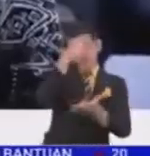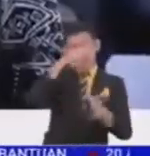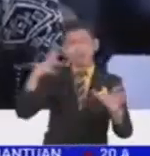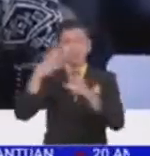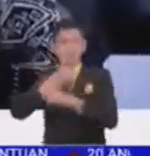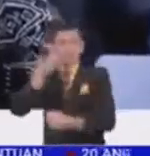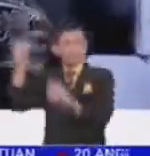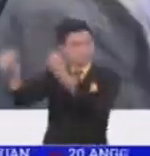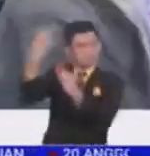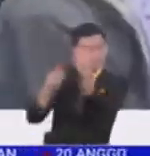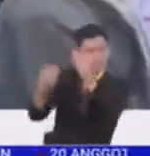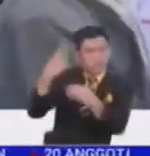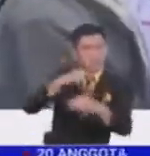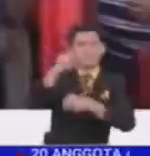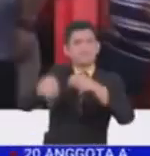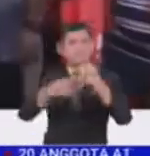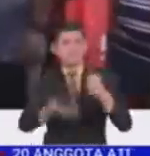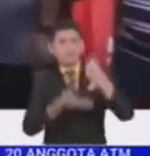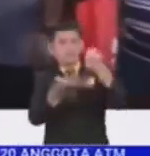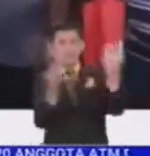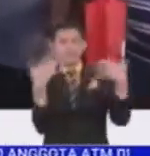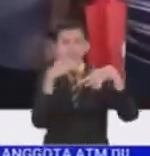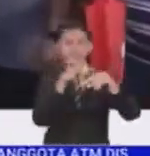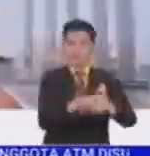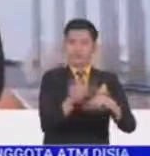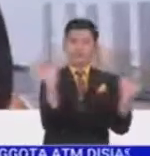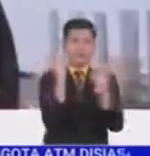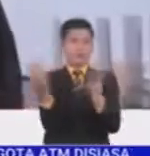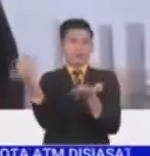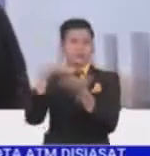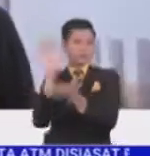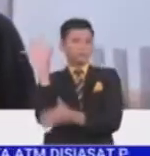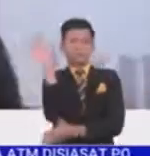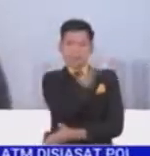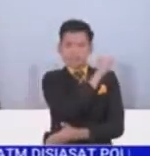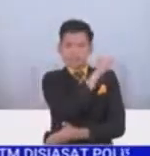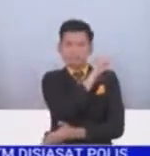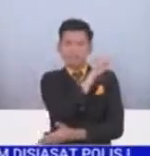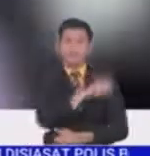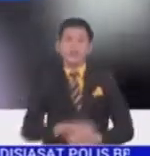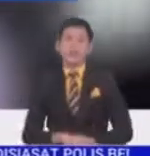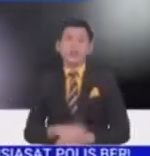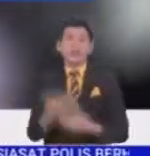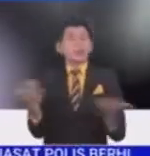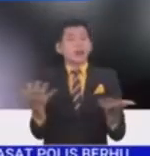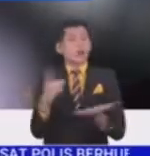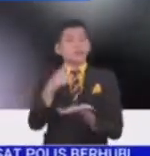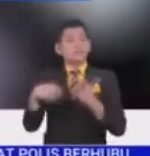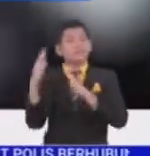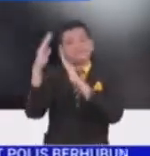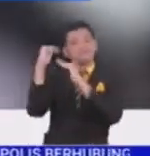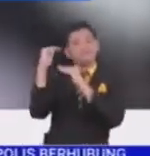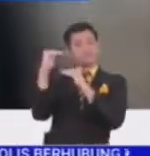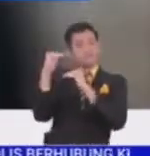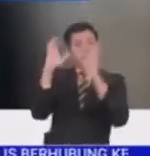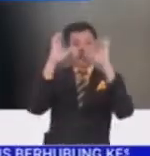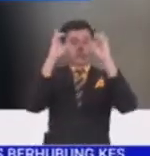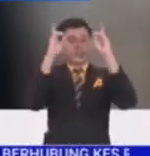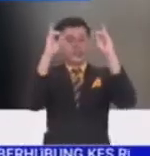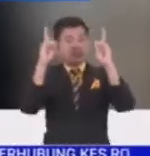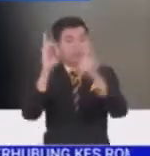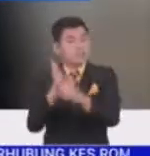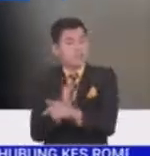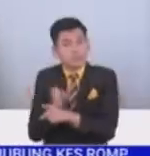mendapatkan input demi bajet yang inklusif agar tiada sesiapa pun yang terpinggir. Apa pula harapan pemain sektor pendidikan?